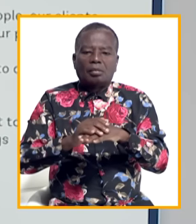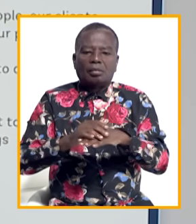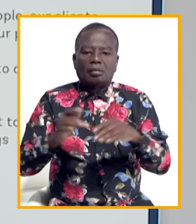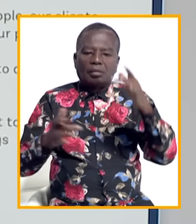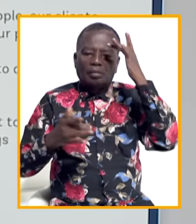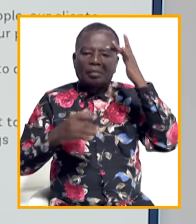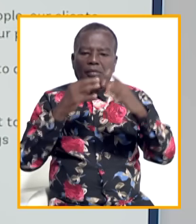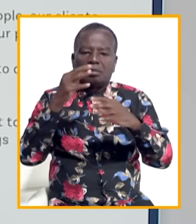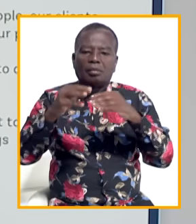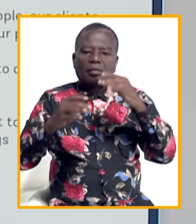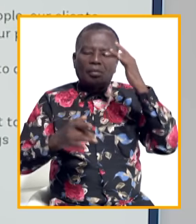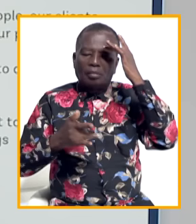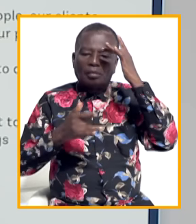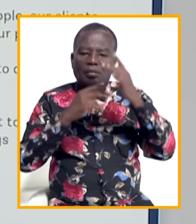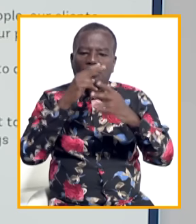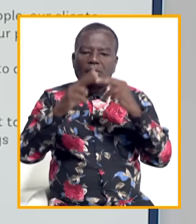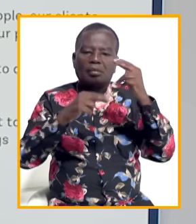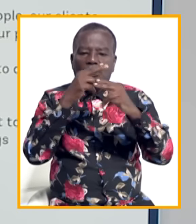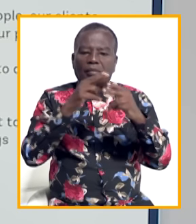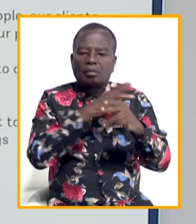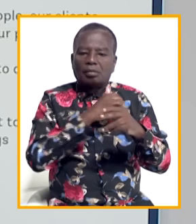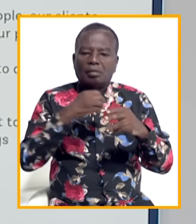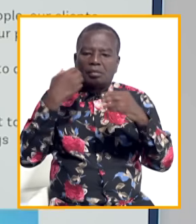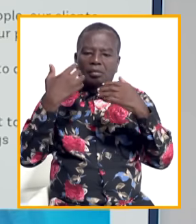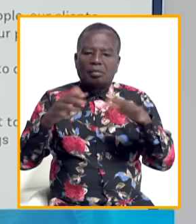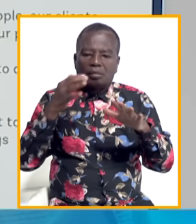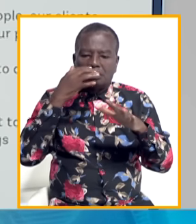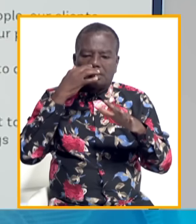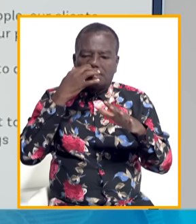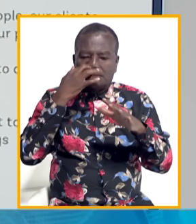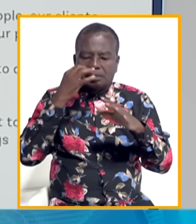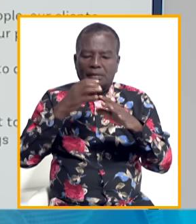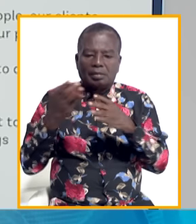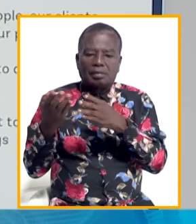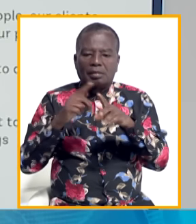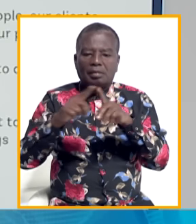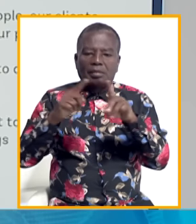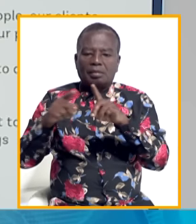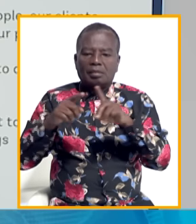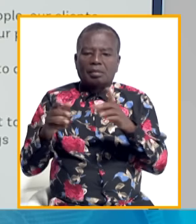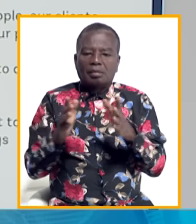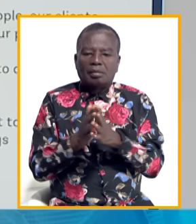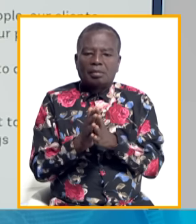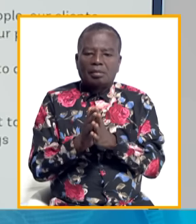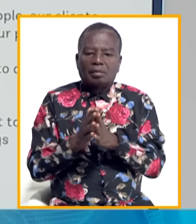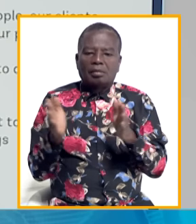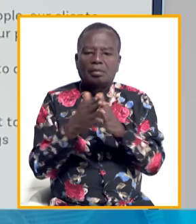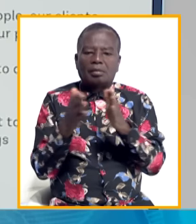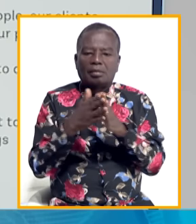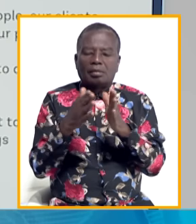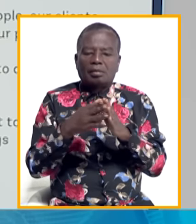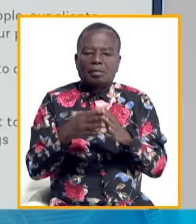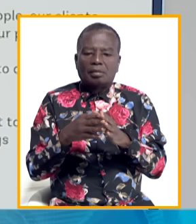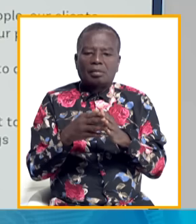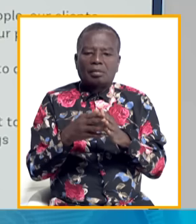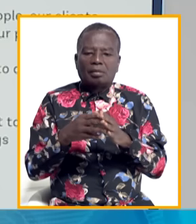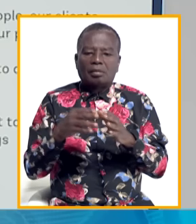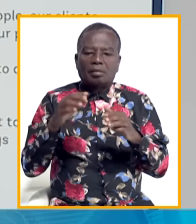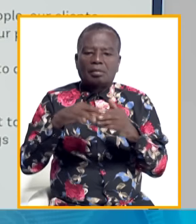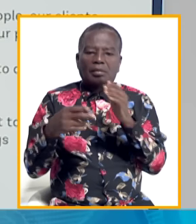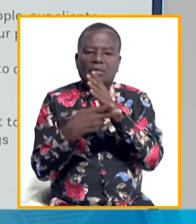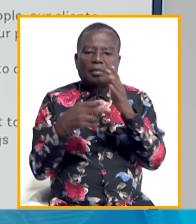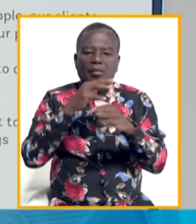aux travailleurs du secteur informel, vient ainsi clore la série de rencontres initiées par le ministre dans le cadre des réunions du printemps de la